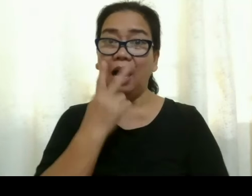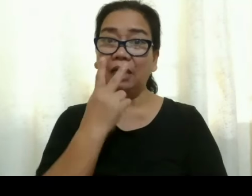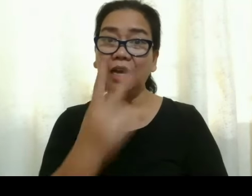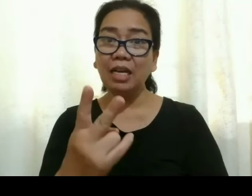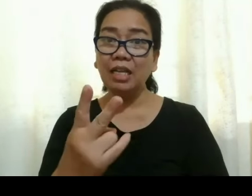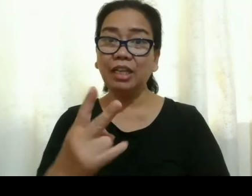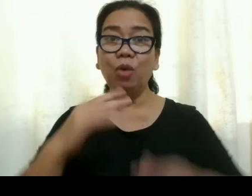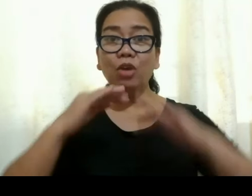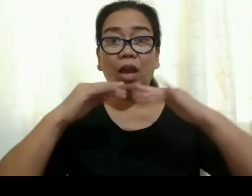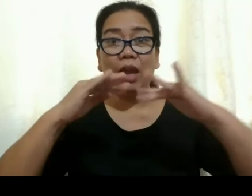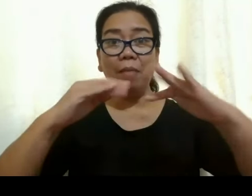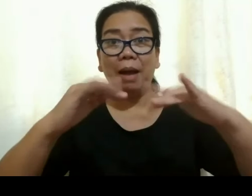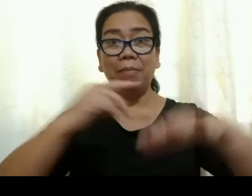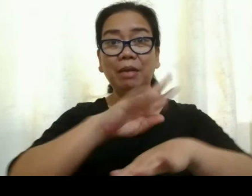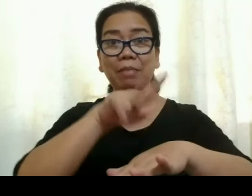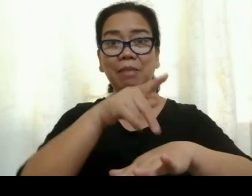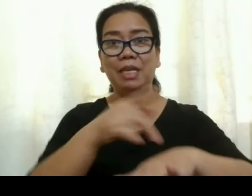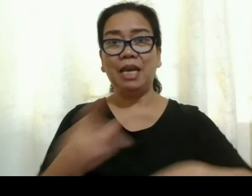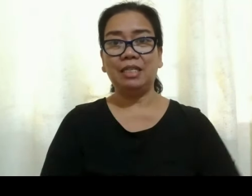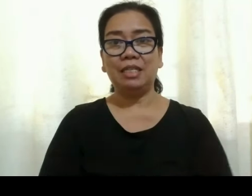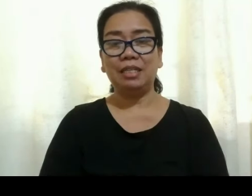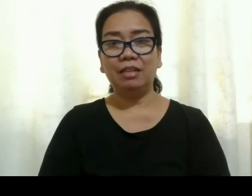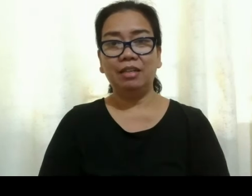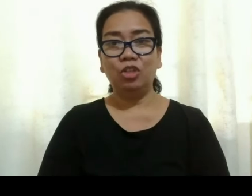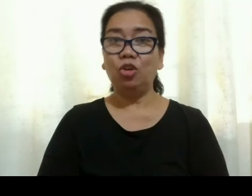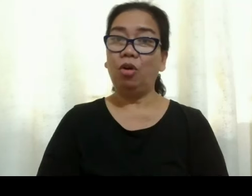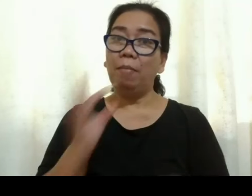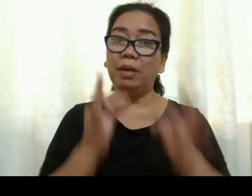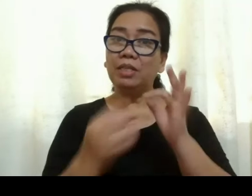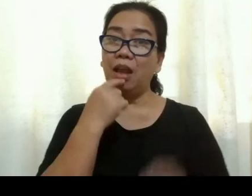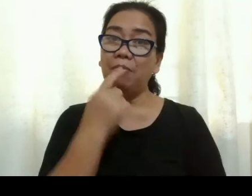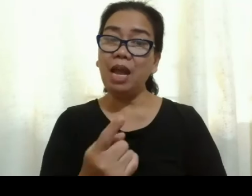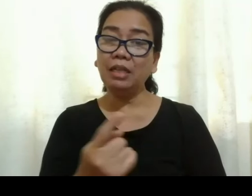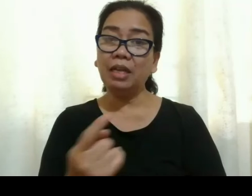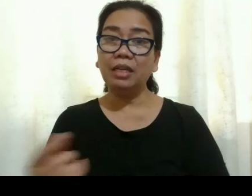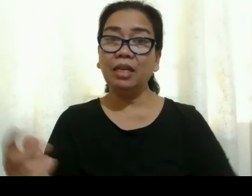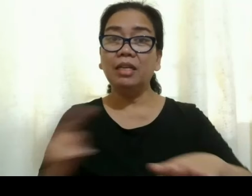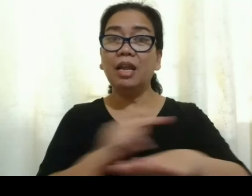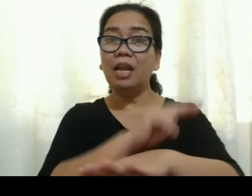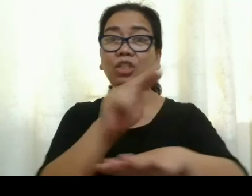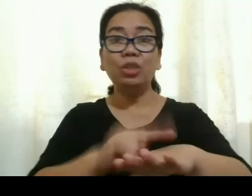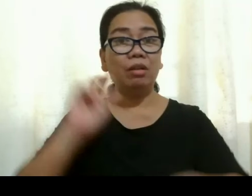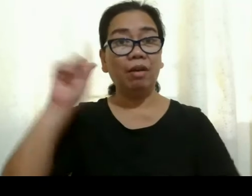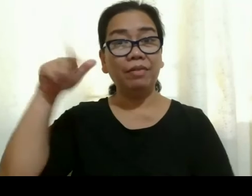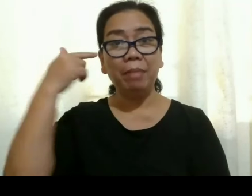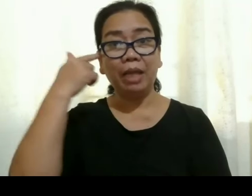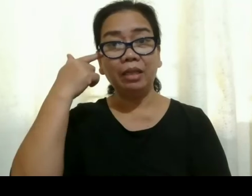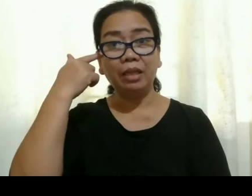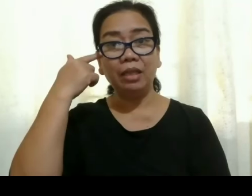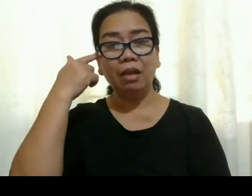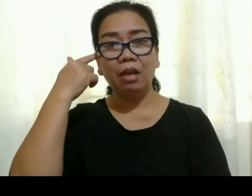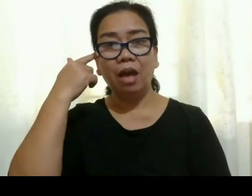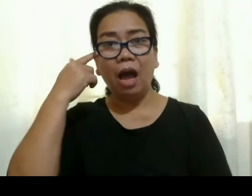Pilipinas. Ang nakikita nyo ngayon ay ang mapa ng Pilipinas. So, pag sinabi natin na national